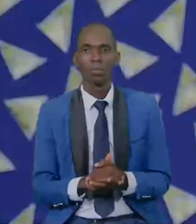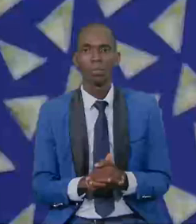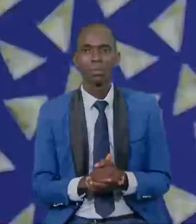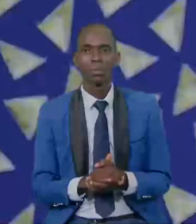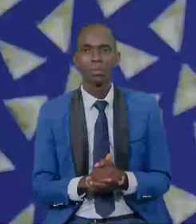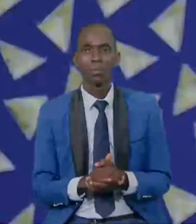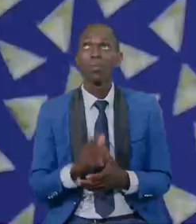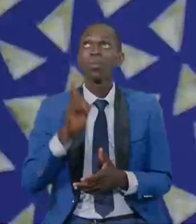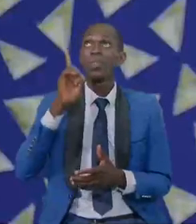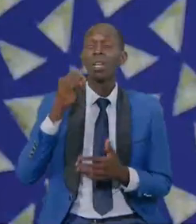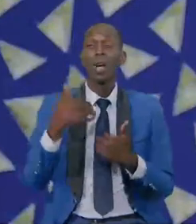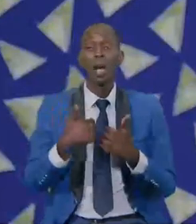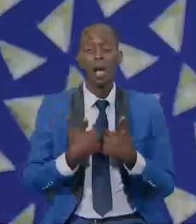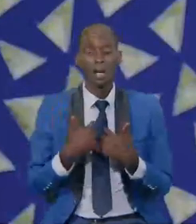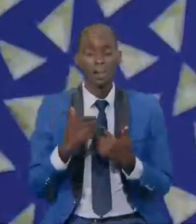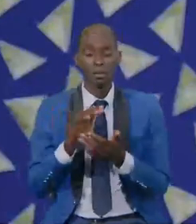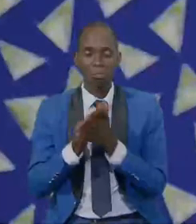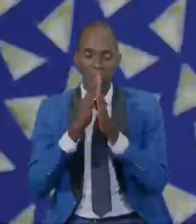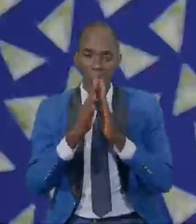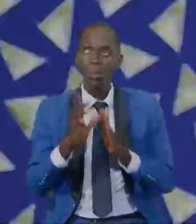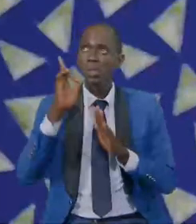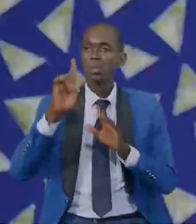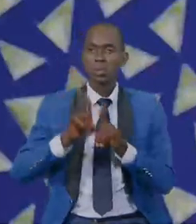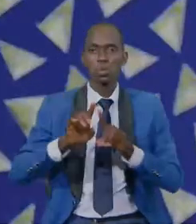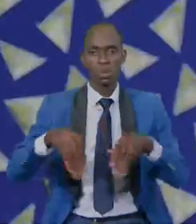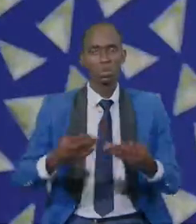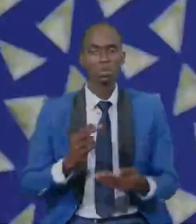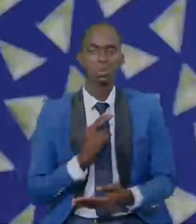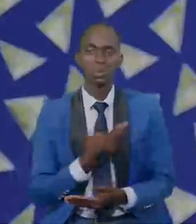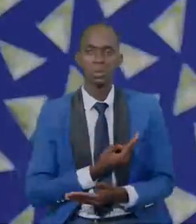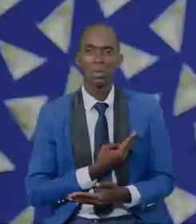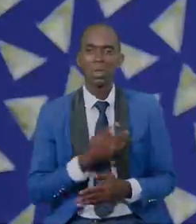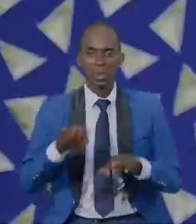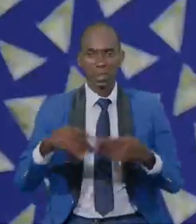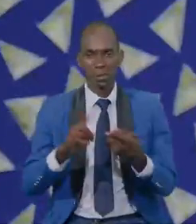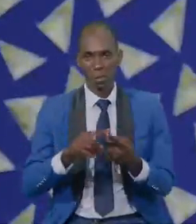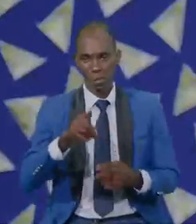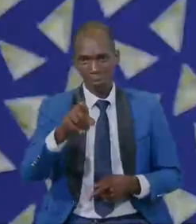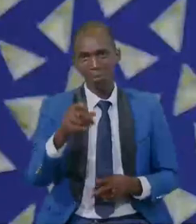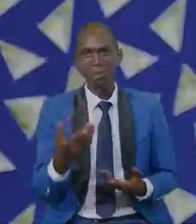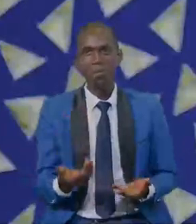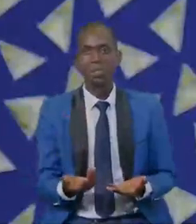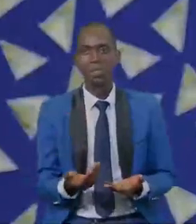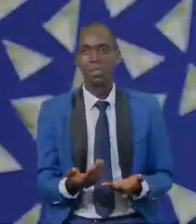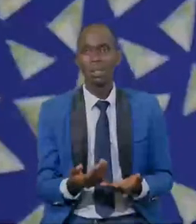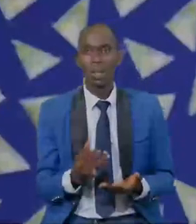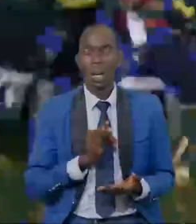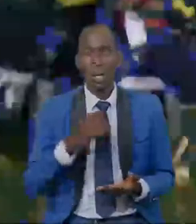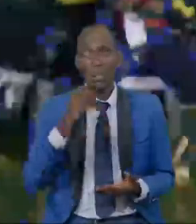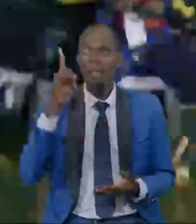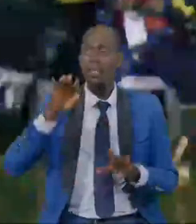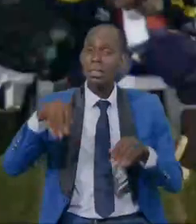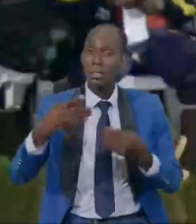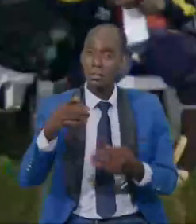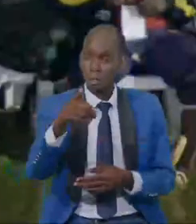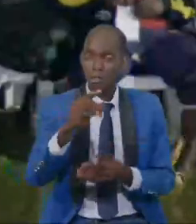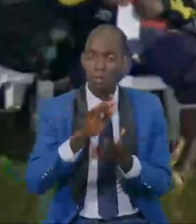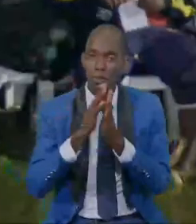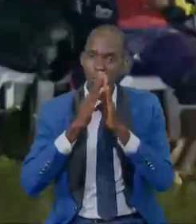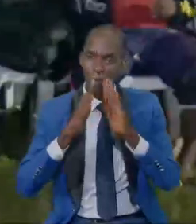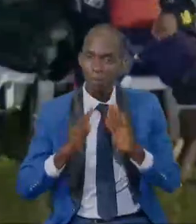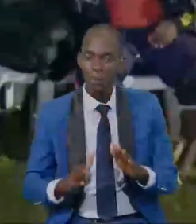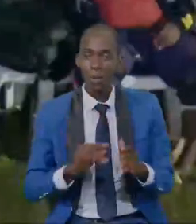He has peace. Il y a la paix. He gives us. Il donne la paix. He gives you. Il te donne la paix. I said he gives. Je dis, il vous donne la paix. When